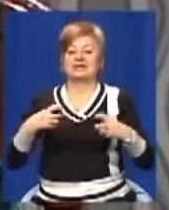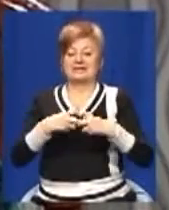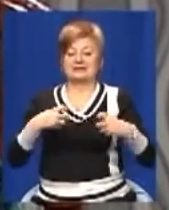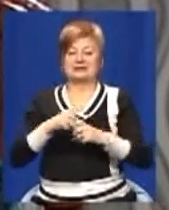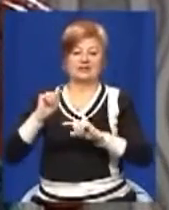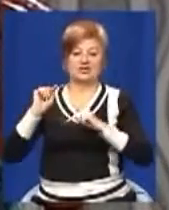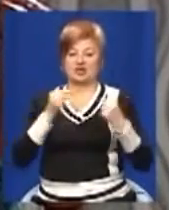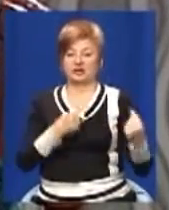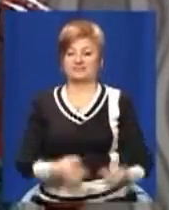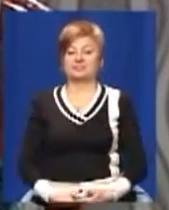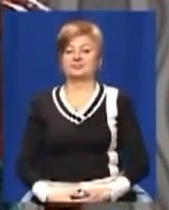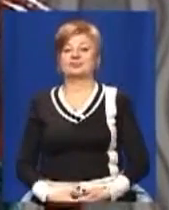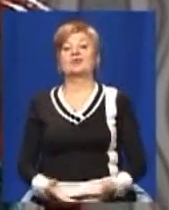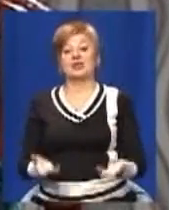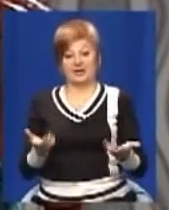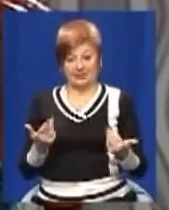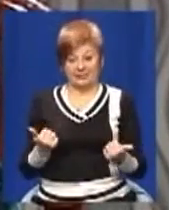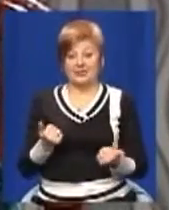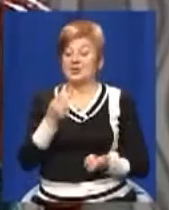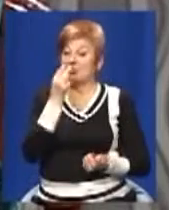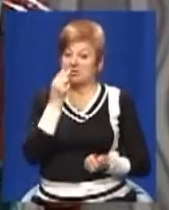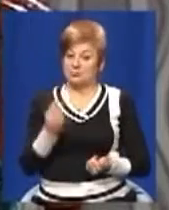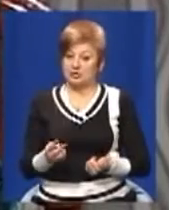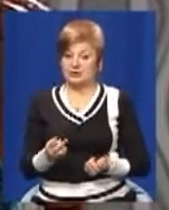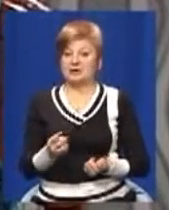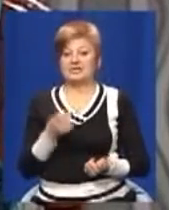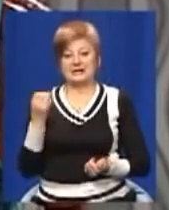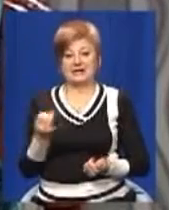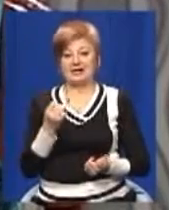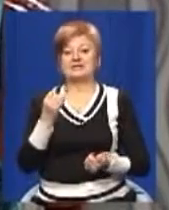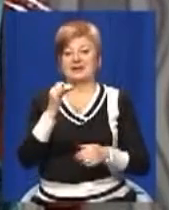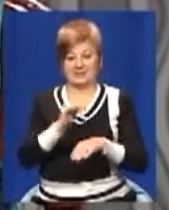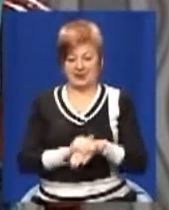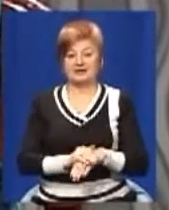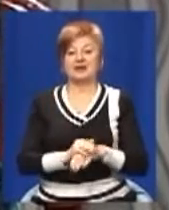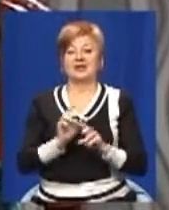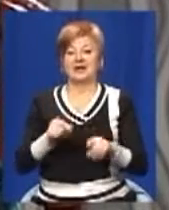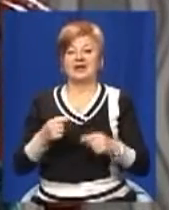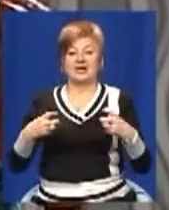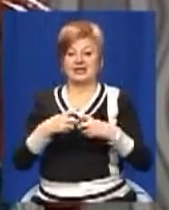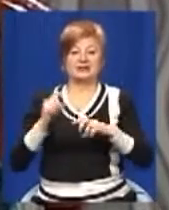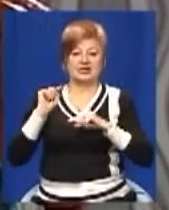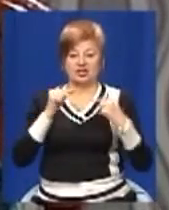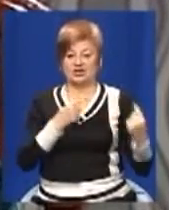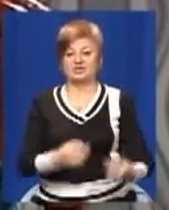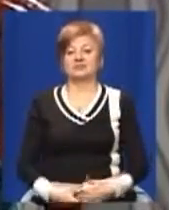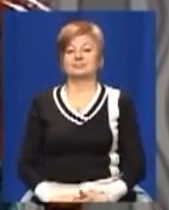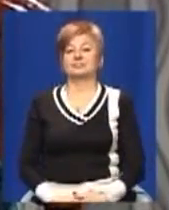шашлик. Давайте тепер ми поглянемо такий цікавий експеримент, як гумовий шашлик.